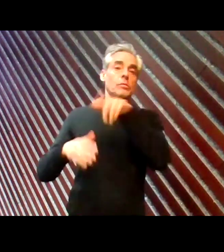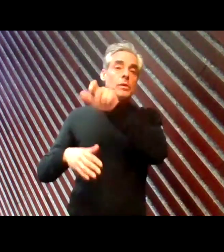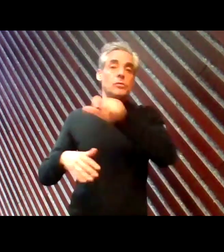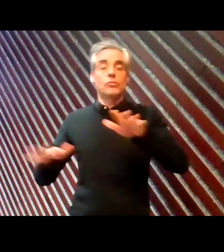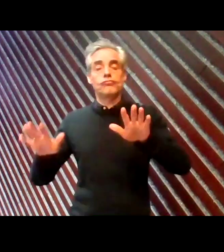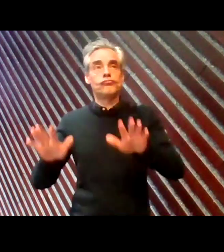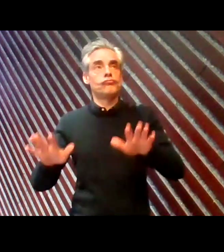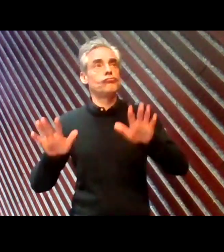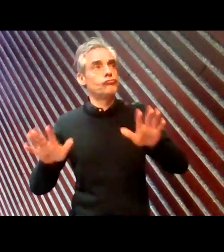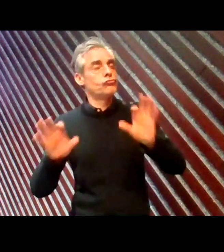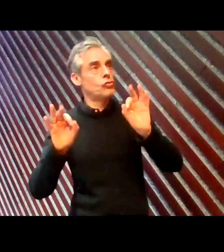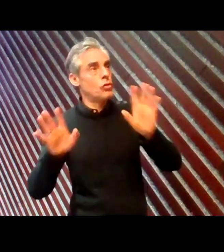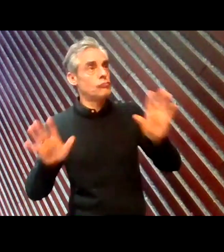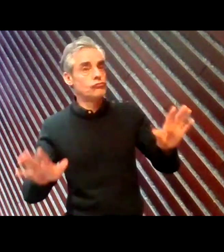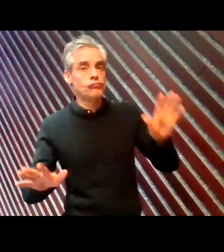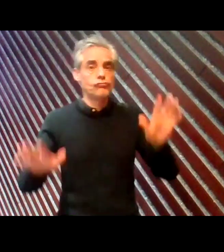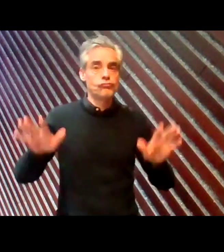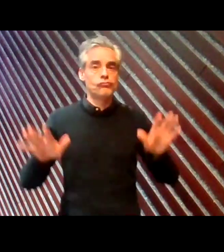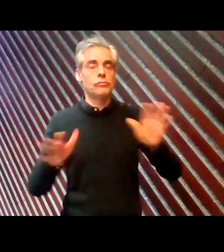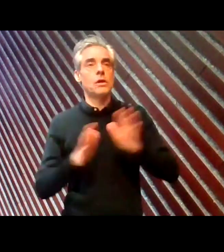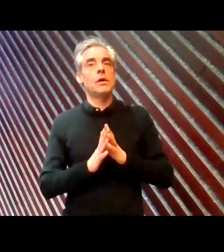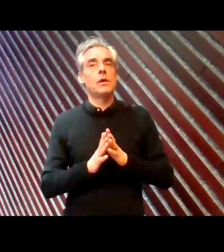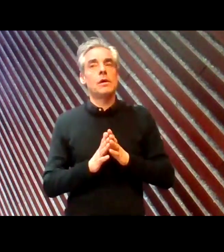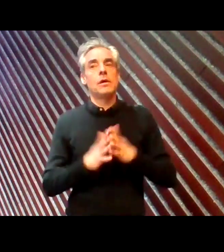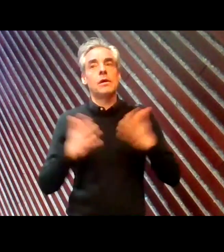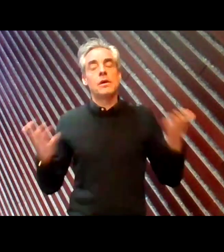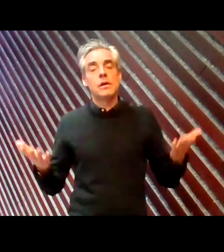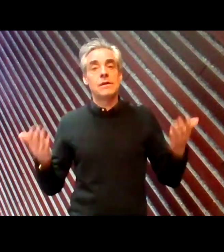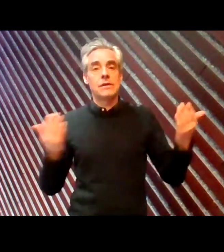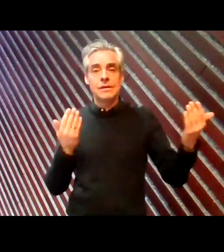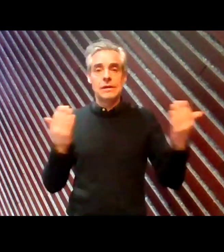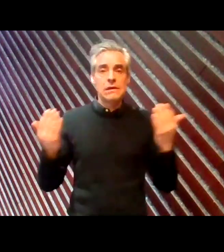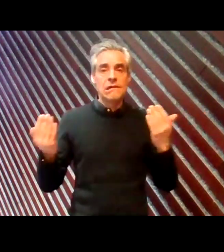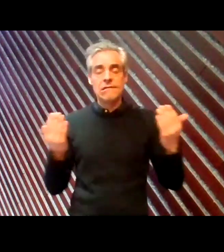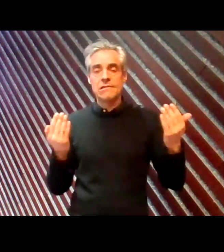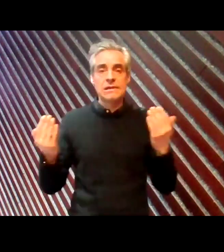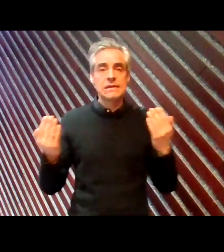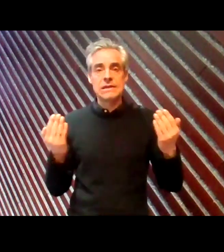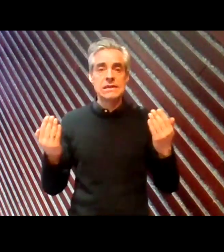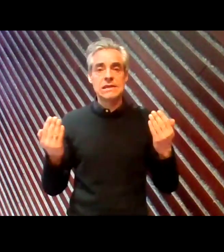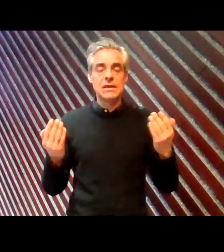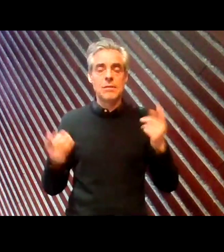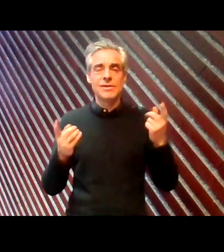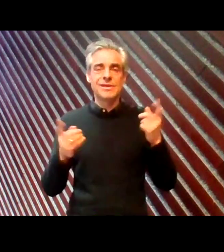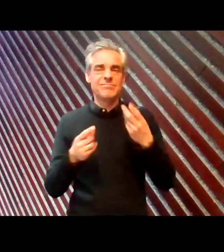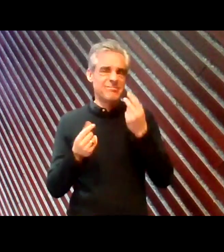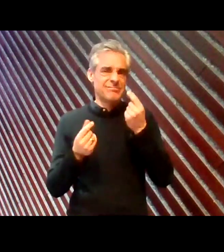doit prendre un temps et c'est cette petite chose qui manque